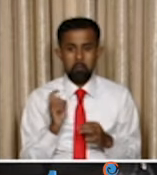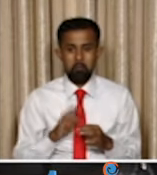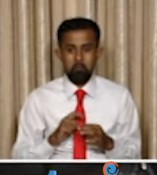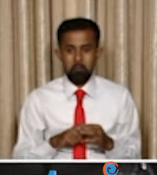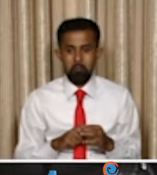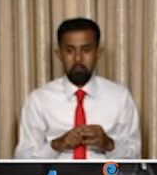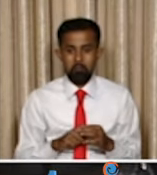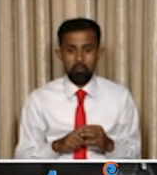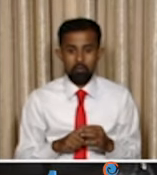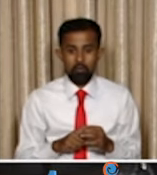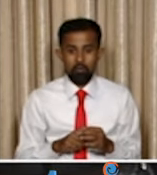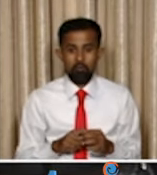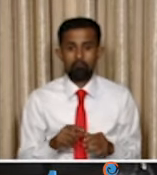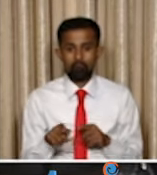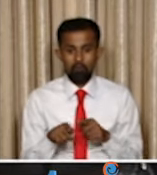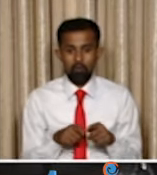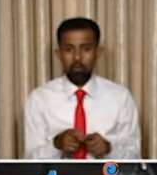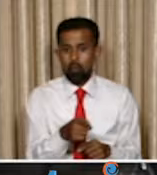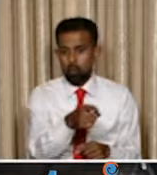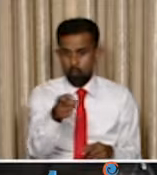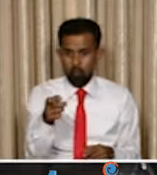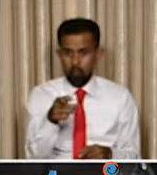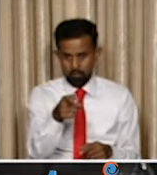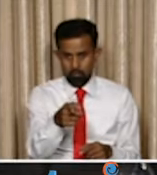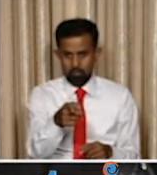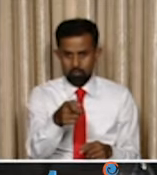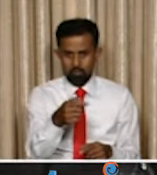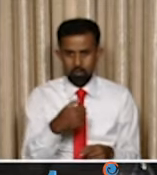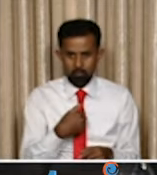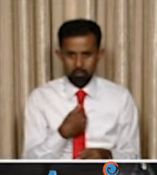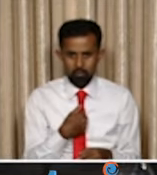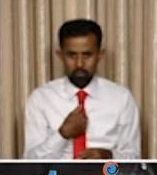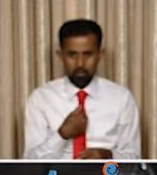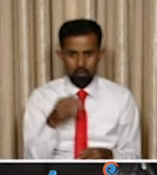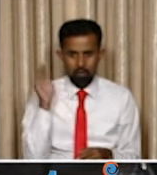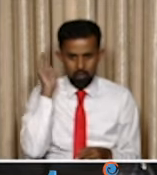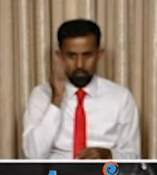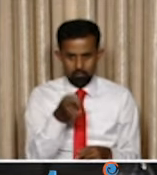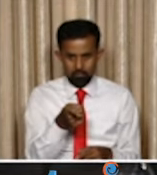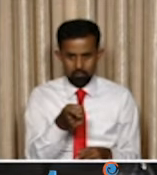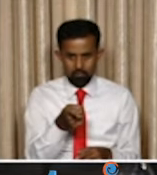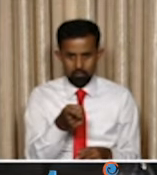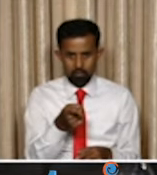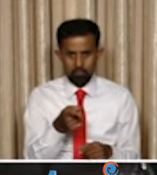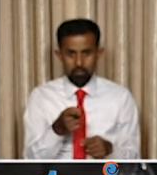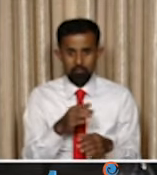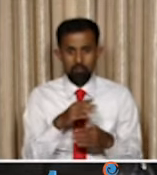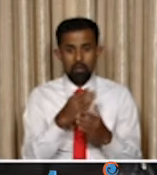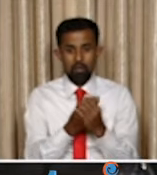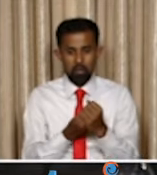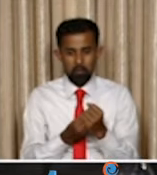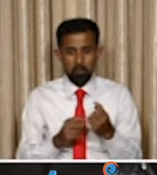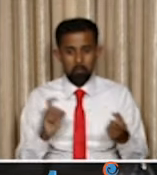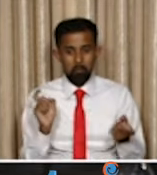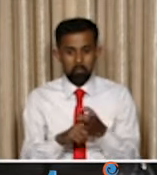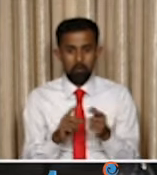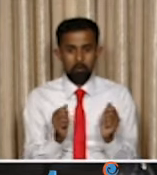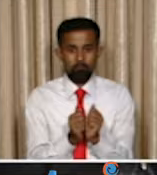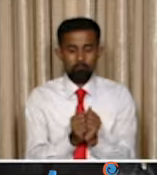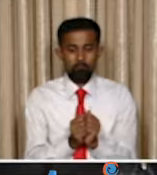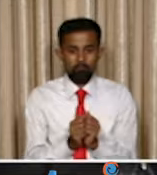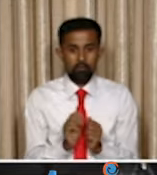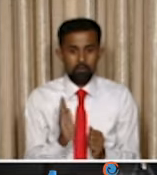விளைகிறீர்களா என்கின்ற ஒரு கேள்வியையும் எங்களை நோக்கி எழுப்புகின்றது. ஆகவே இந்த மாதிரியான இனவாத செயல்பாடுகள் மூலமாக குருந்தூர் மலை போன்ற இடங்களிலே